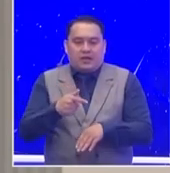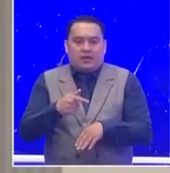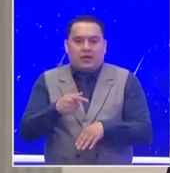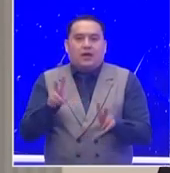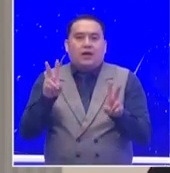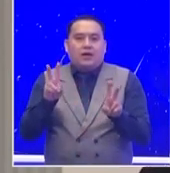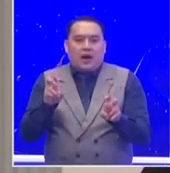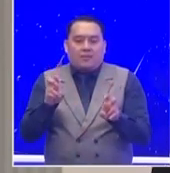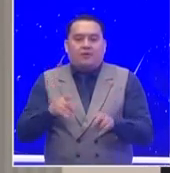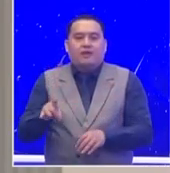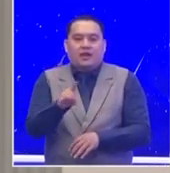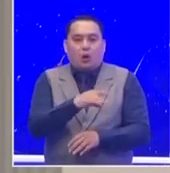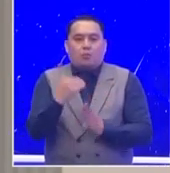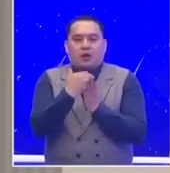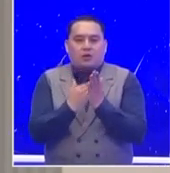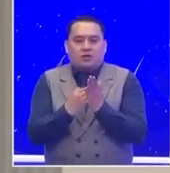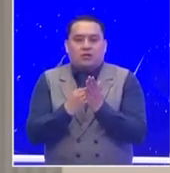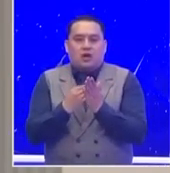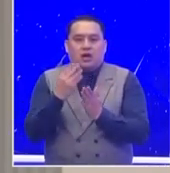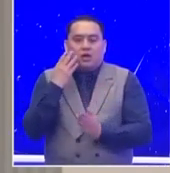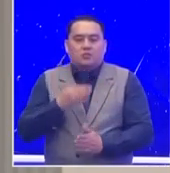рамках нашей региональной программы ЖИТСУ